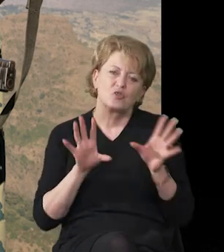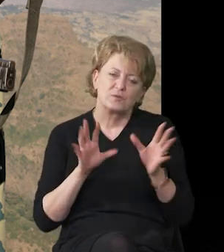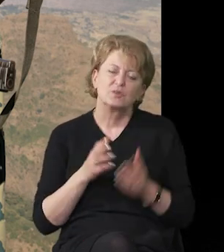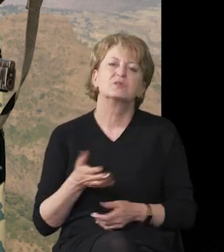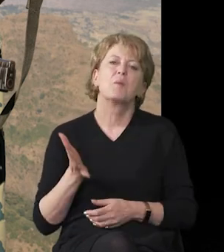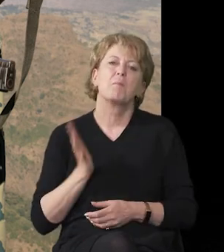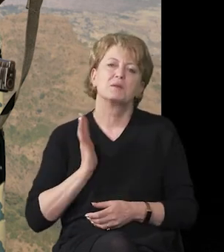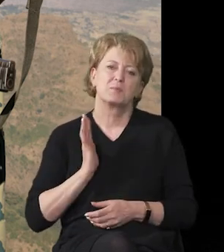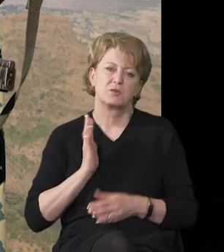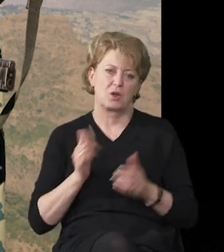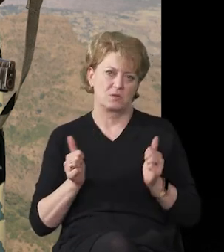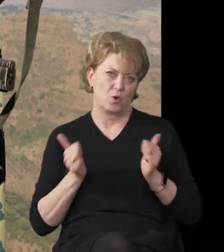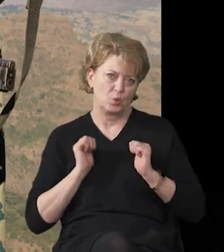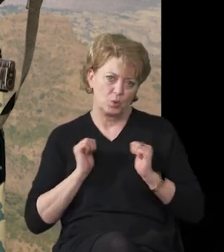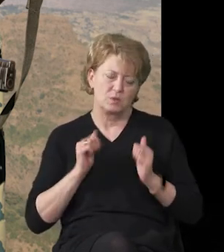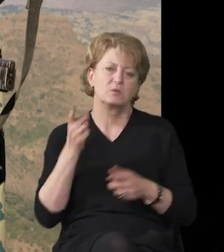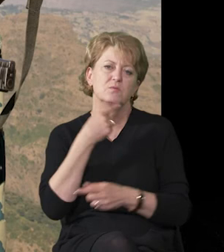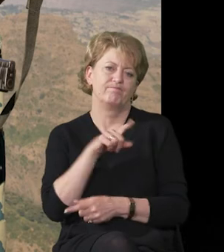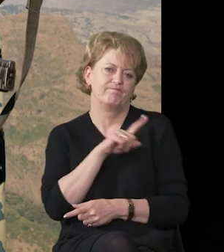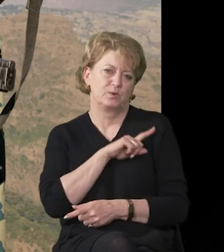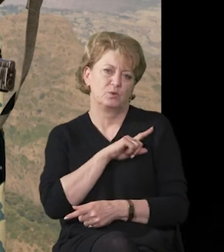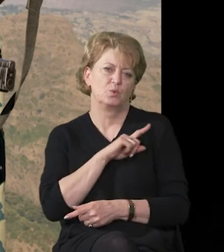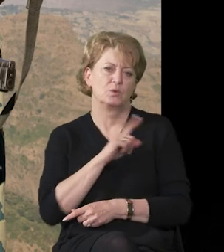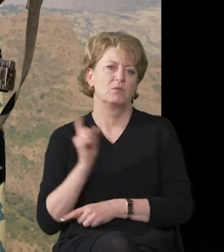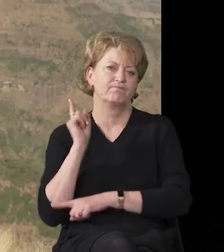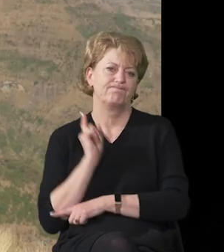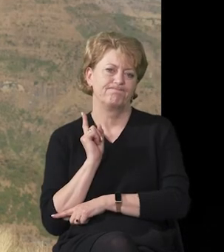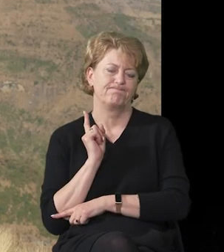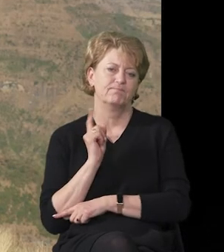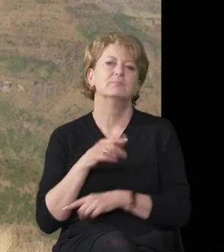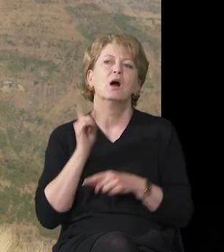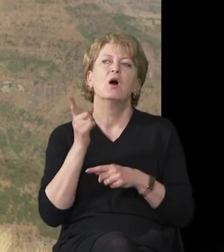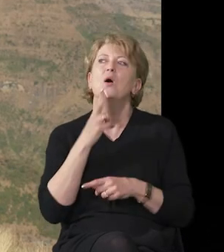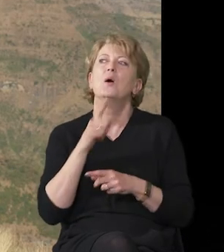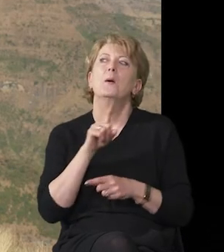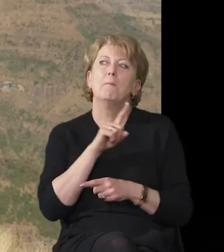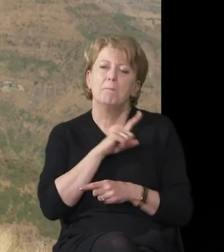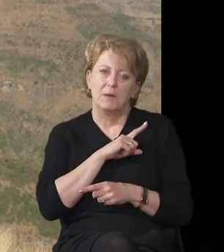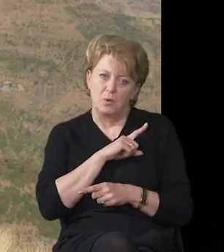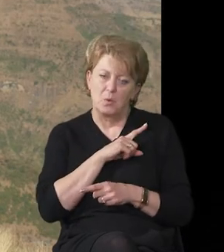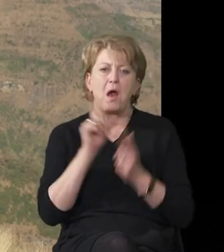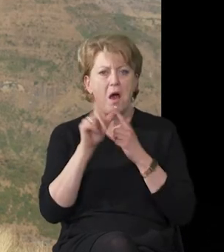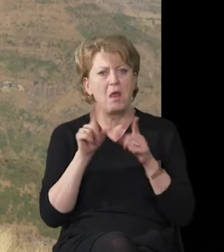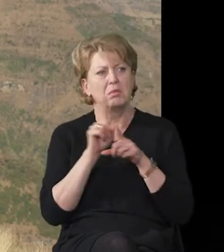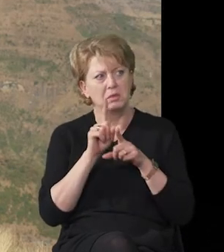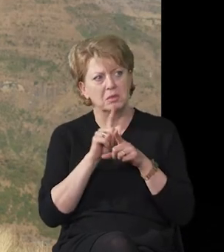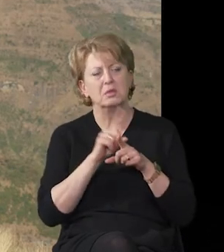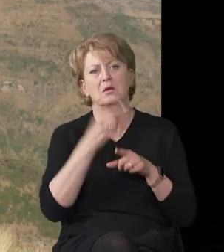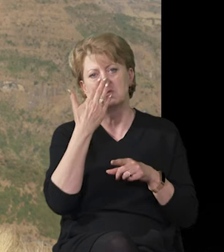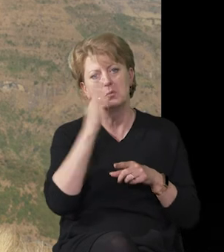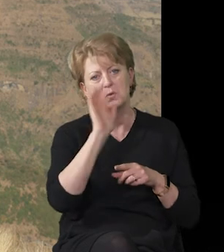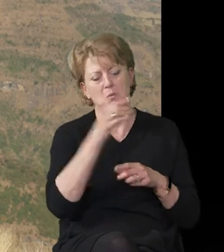turystów czuwa uzbrojony strażnik, a oprócz tego, że czuwa, to także wypożycza swoją broń, żeby turyści mogli robić